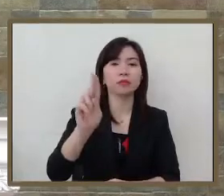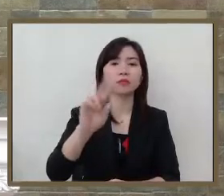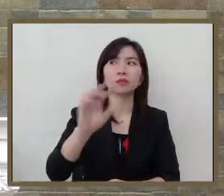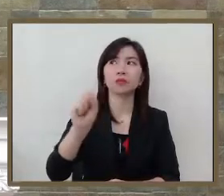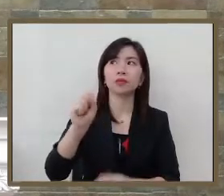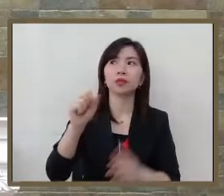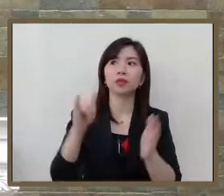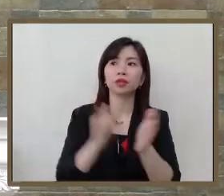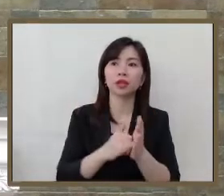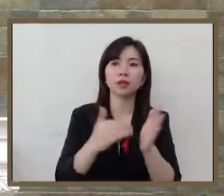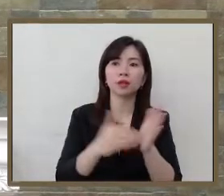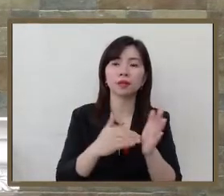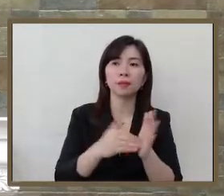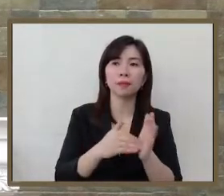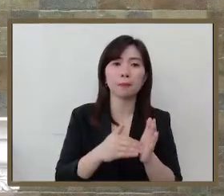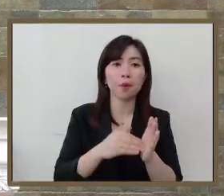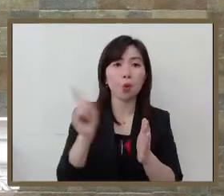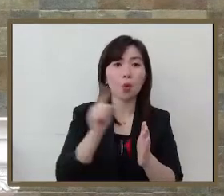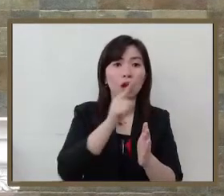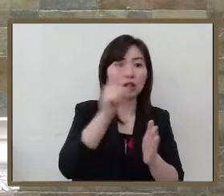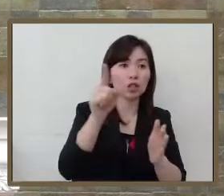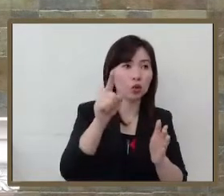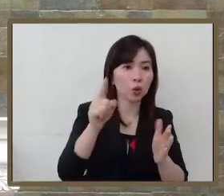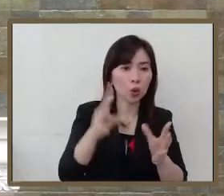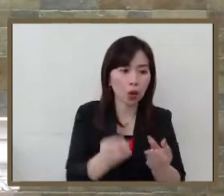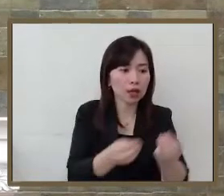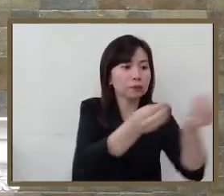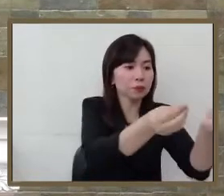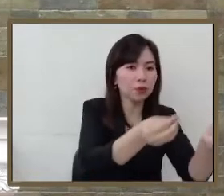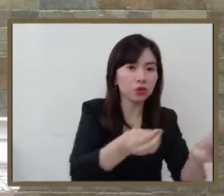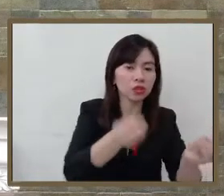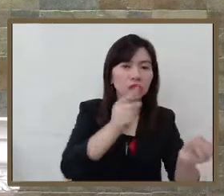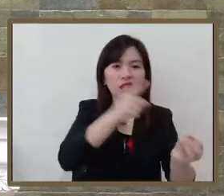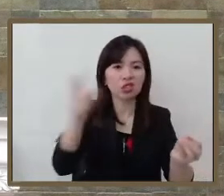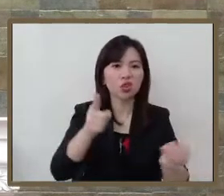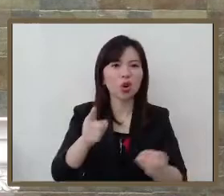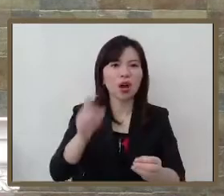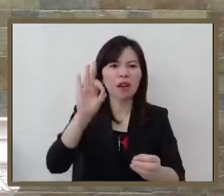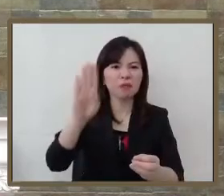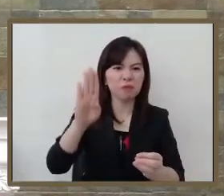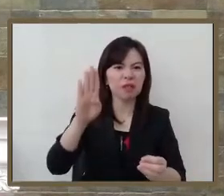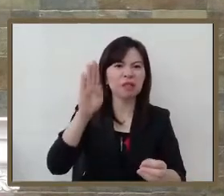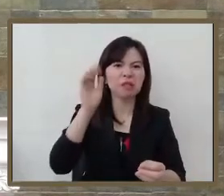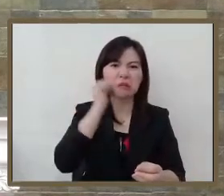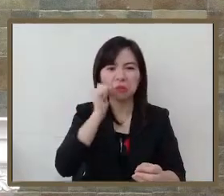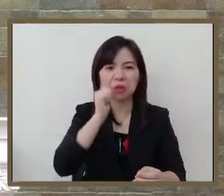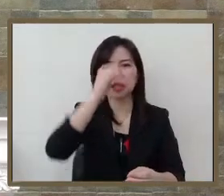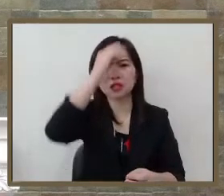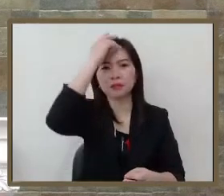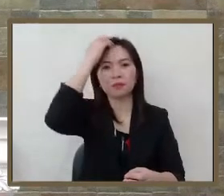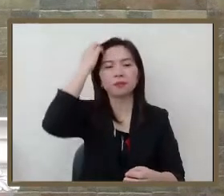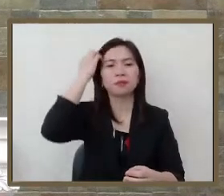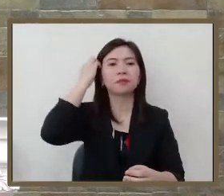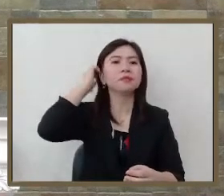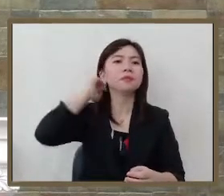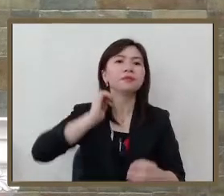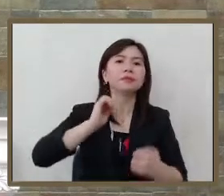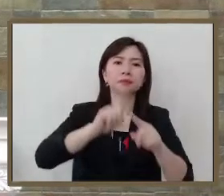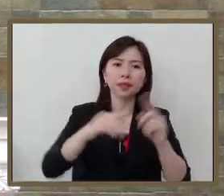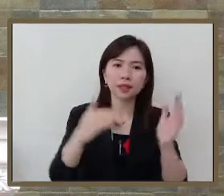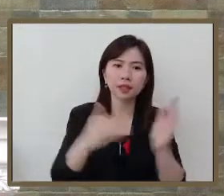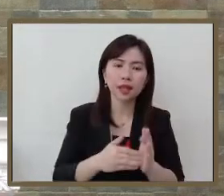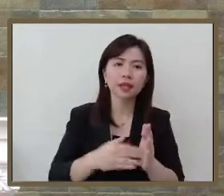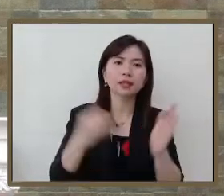are posting on your Facebook story every day. I'm talking about the principles that